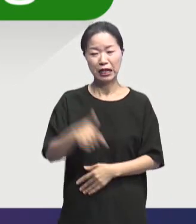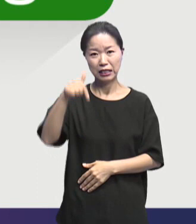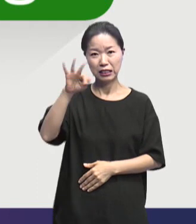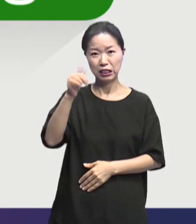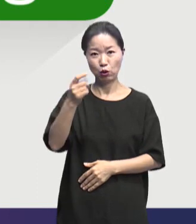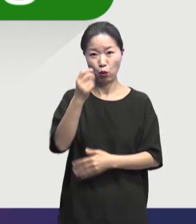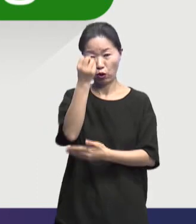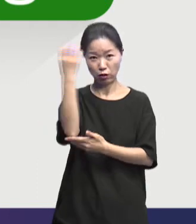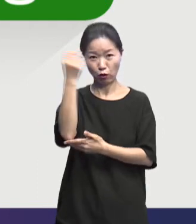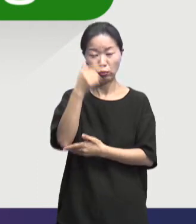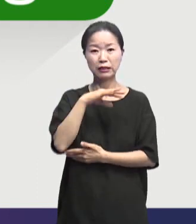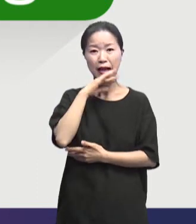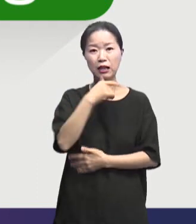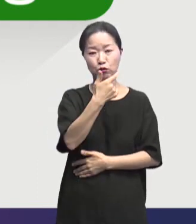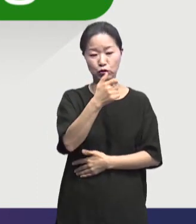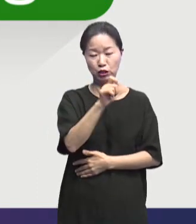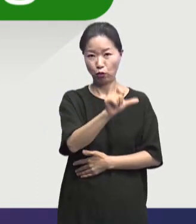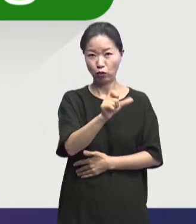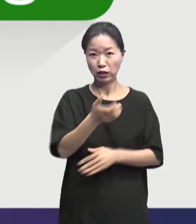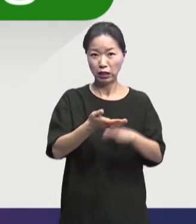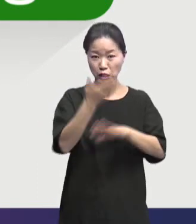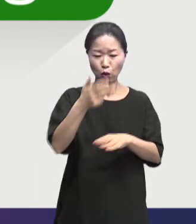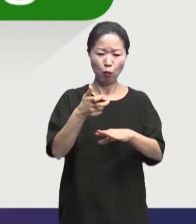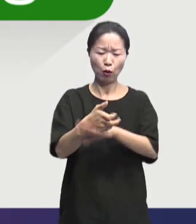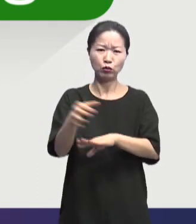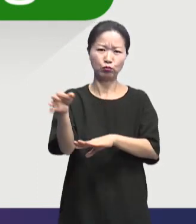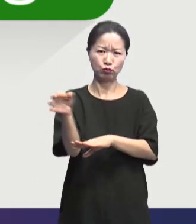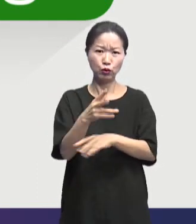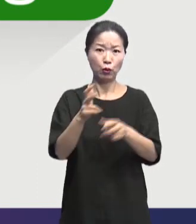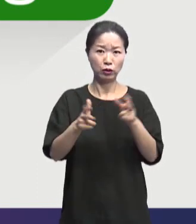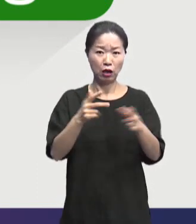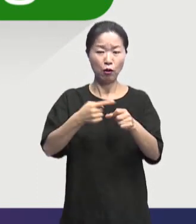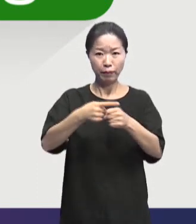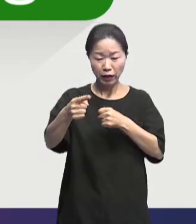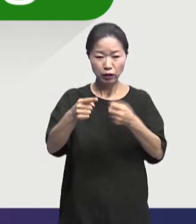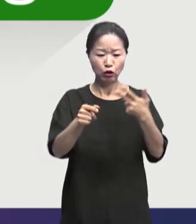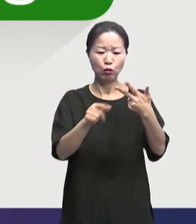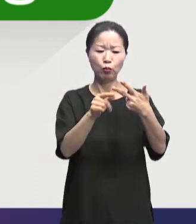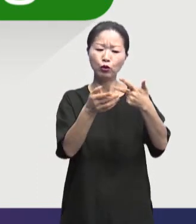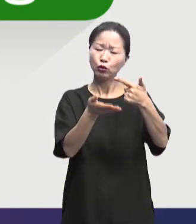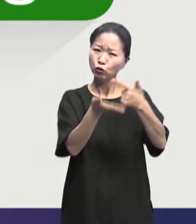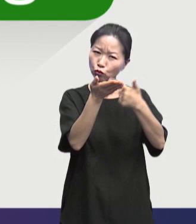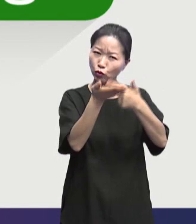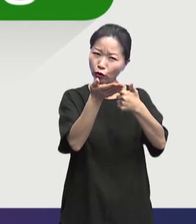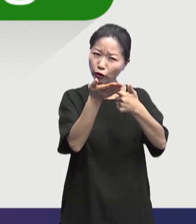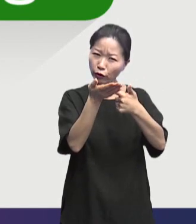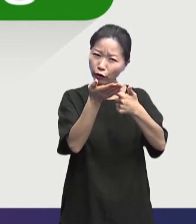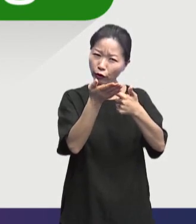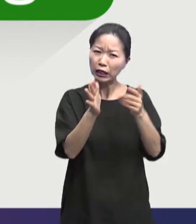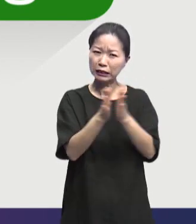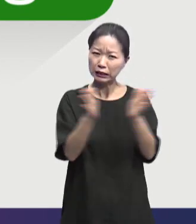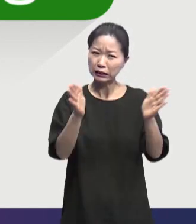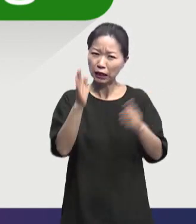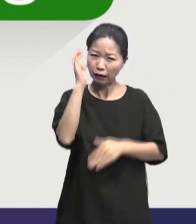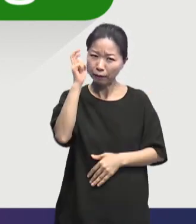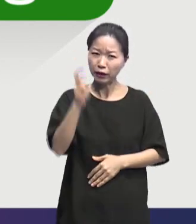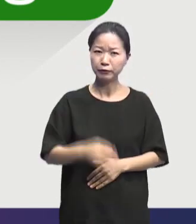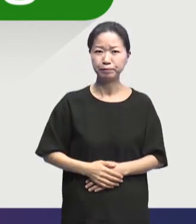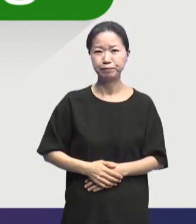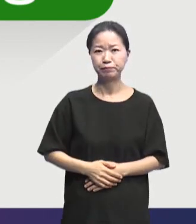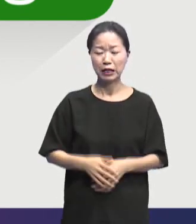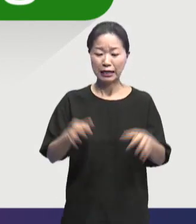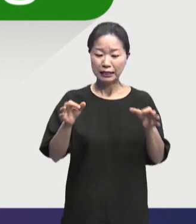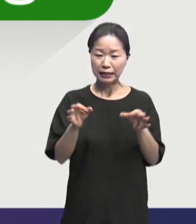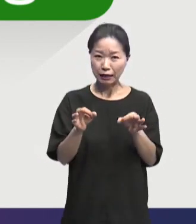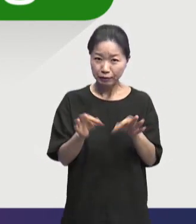기월보는 65세 이상 어르신 버스 요금 무료 사업이 내년 상반기 시행될 예정이라고 보도했습니다. 이